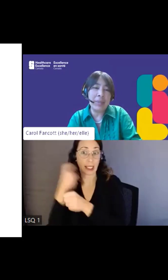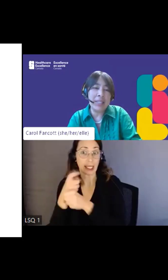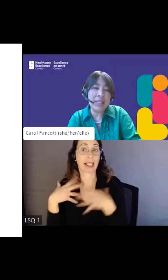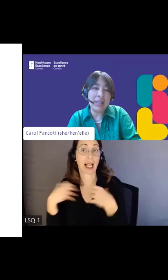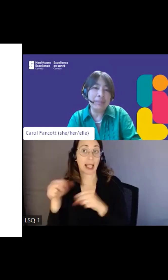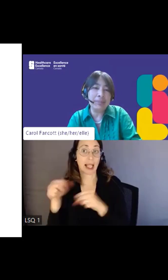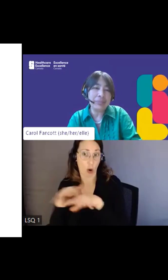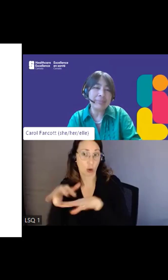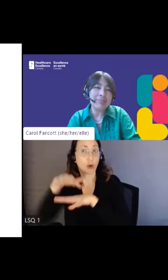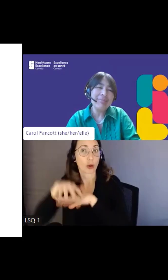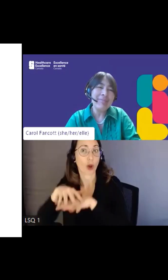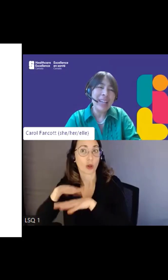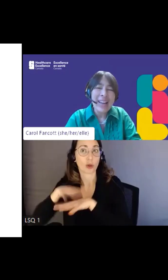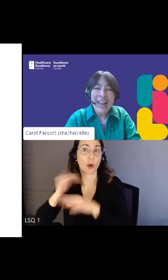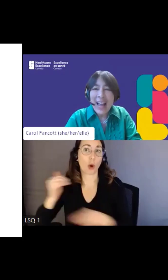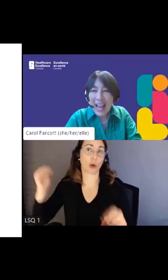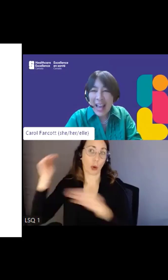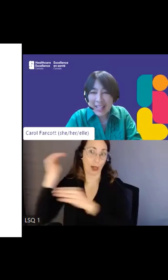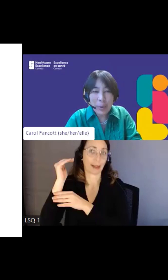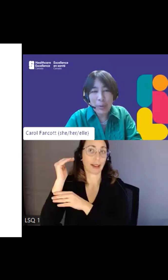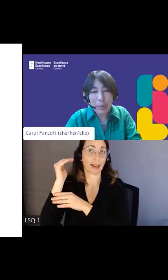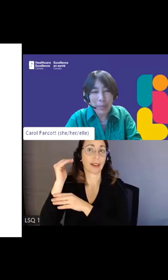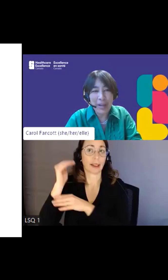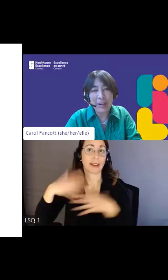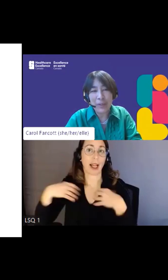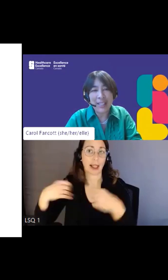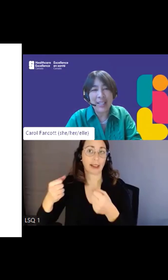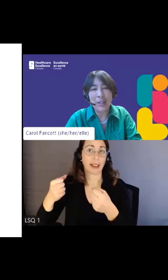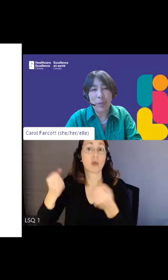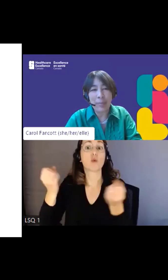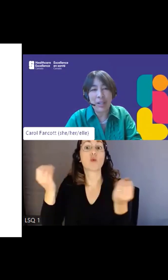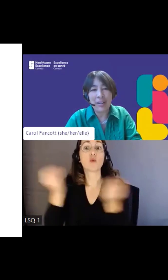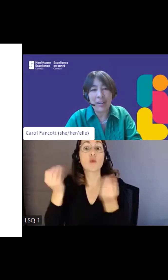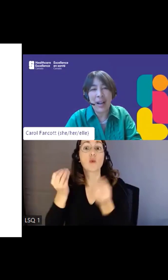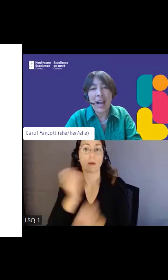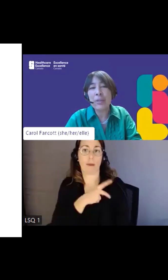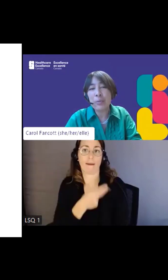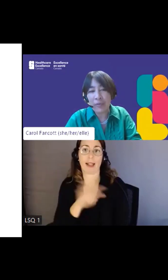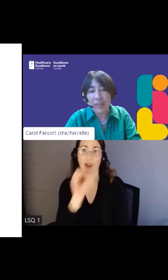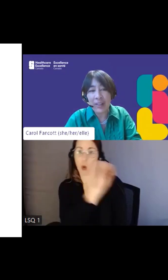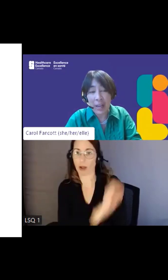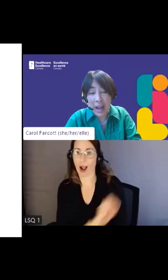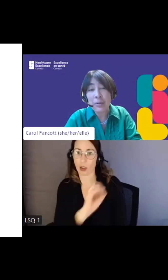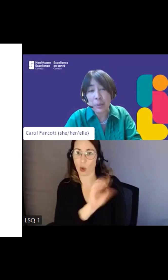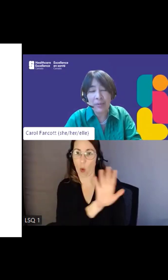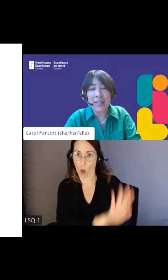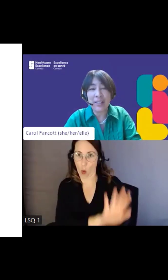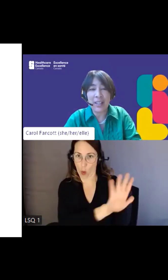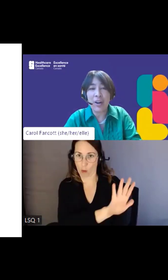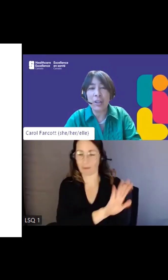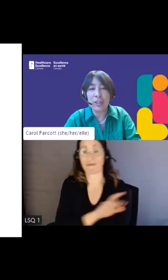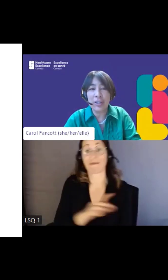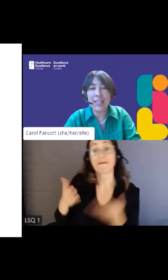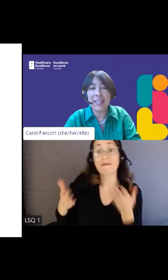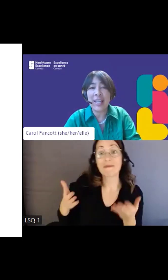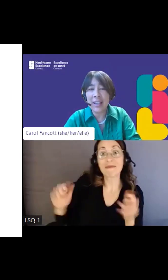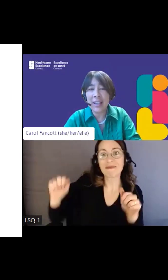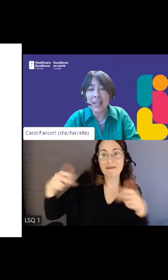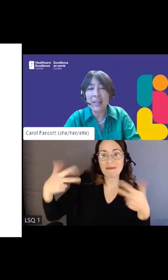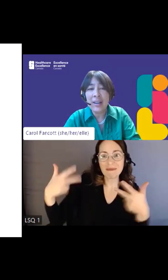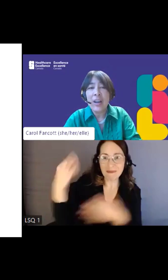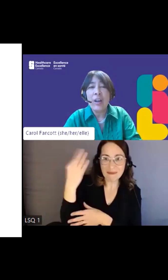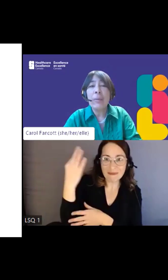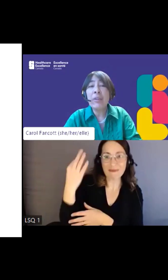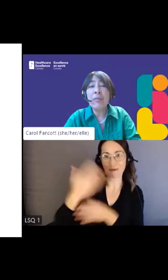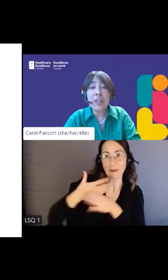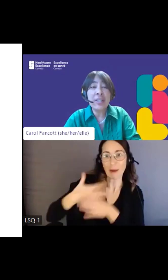Ontario. Alors maintenant que nous nous préparons pour ce webinaire d'aujourd'hui et au fur et à mesure que je me préparais moi aussi, je réfléchissais